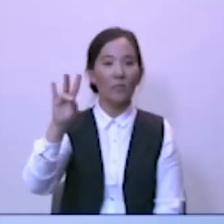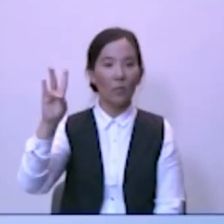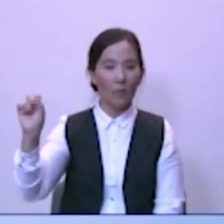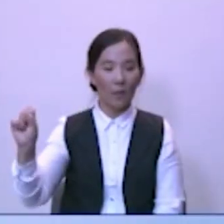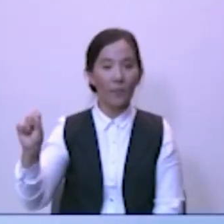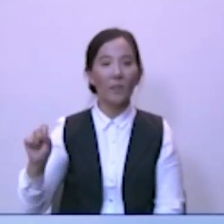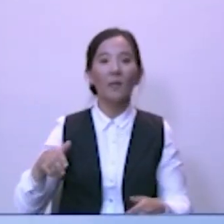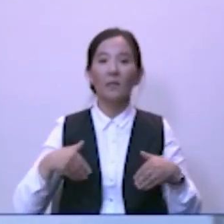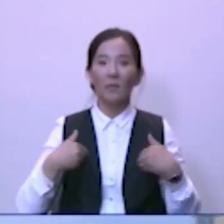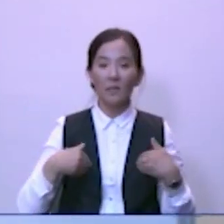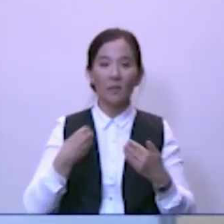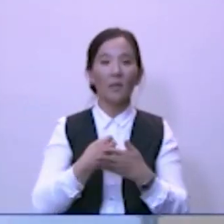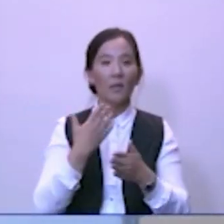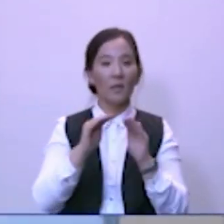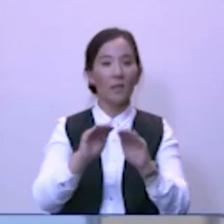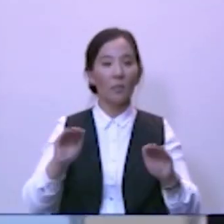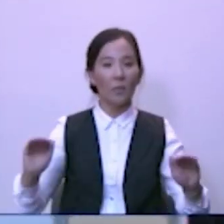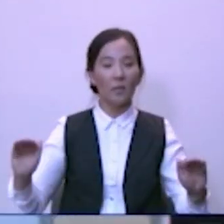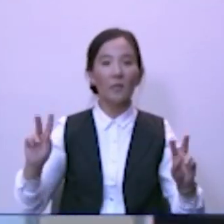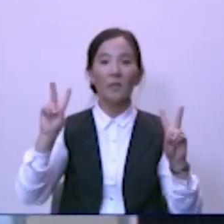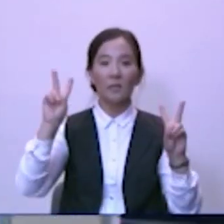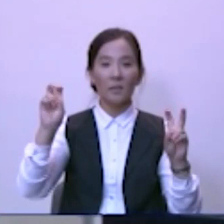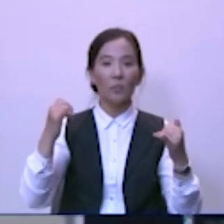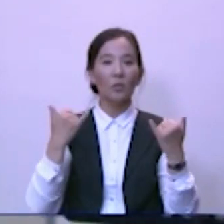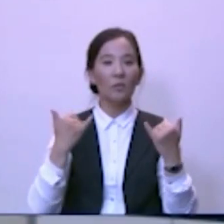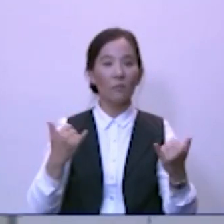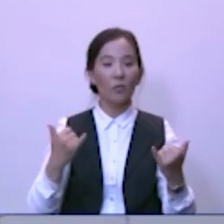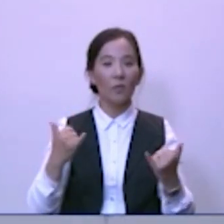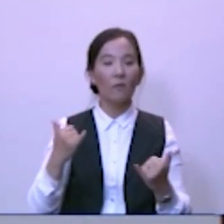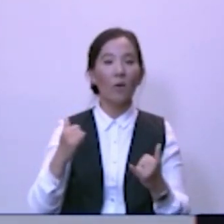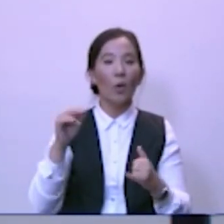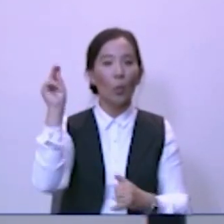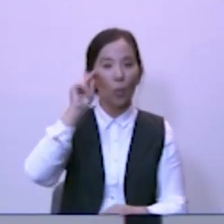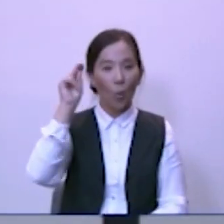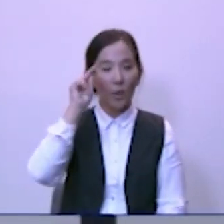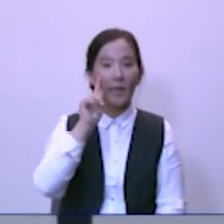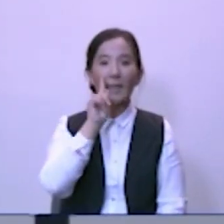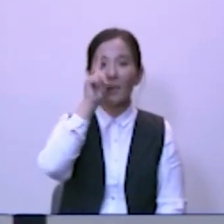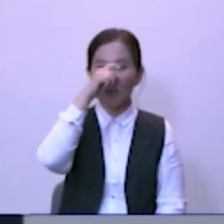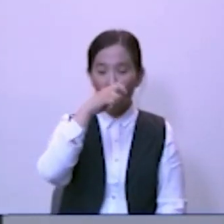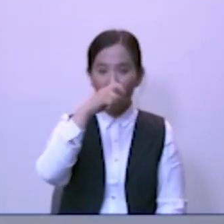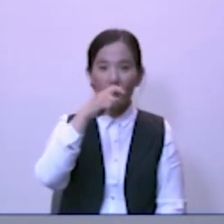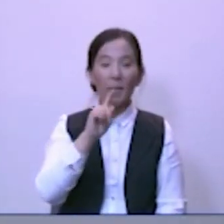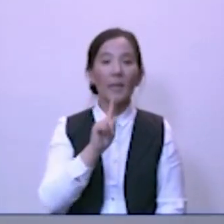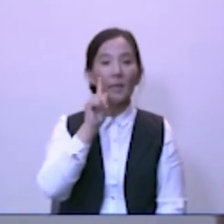здравствуйте ребята тема нашего урока кислоты кислоты